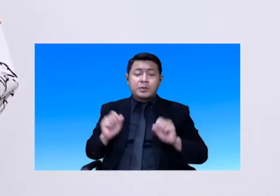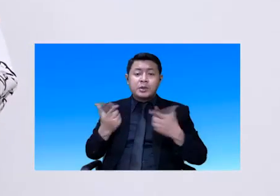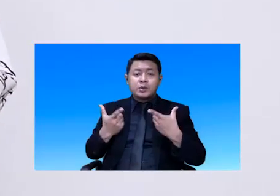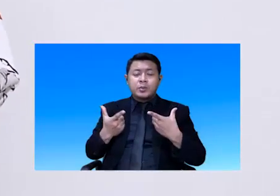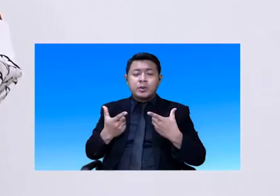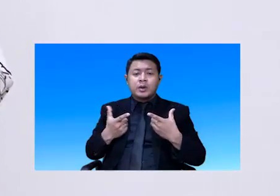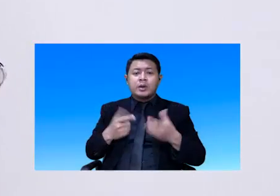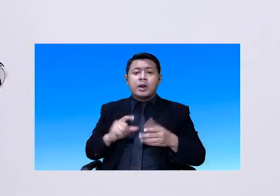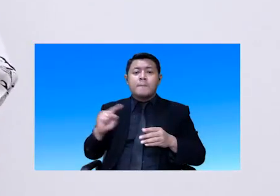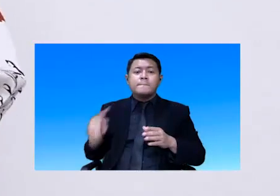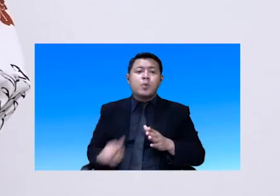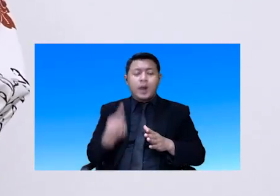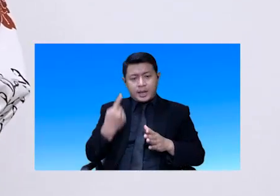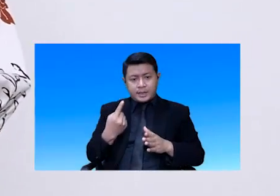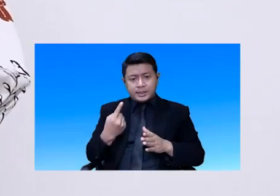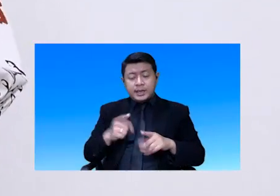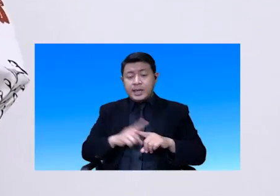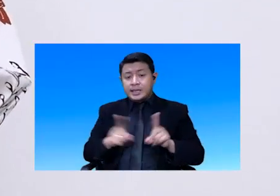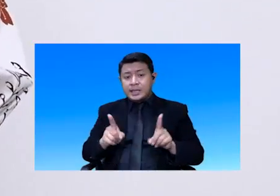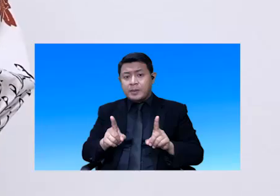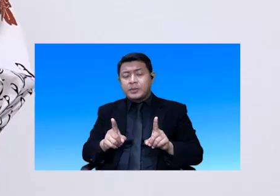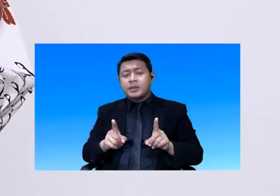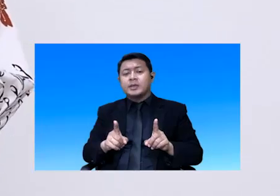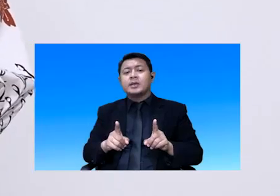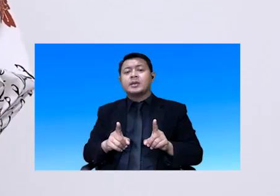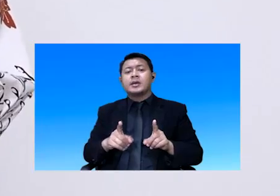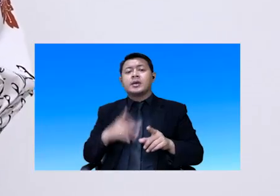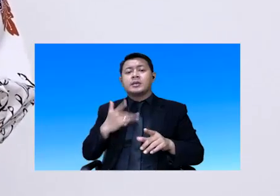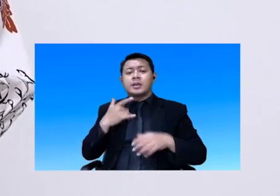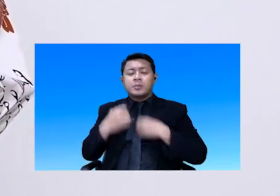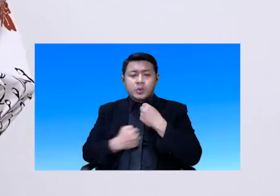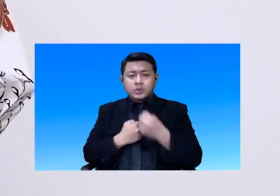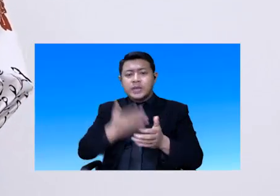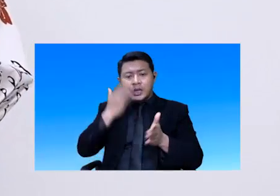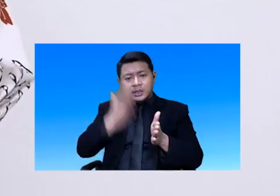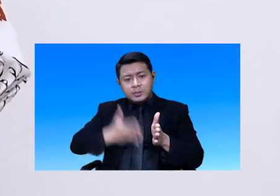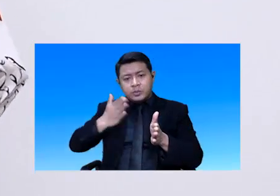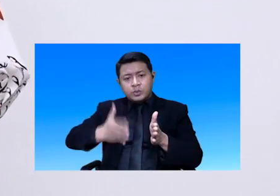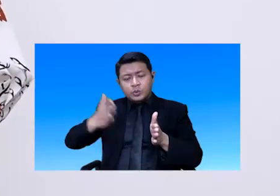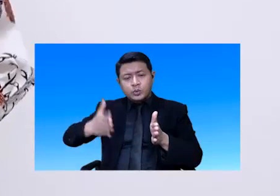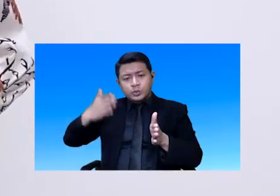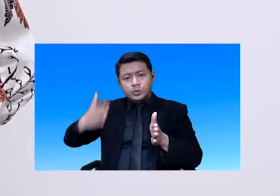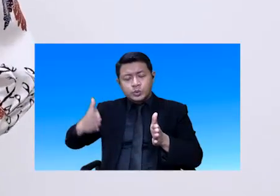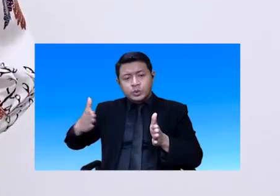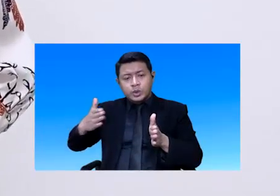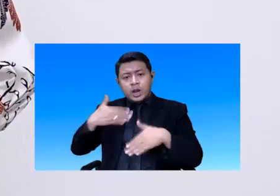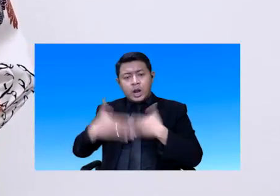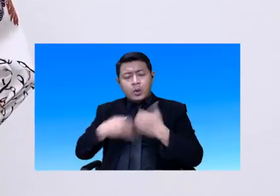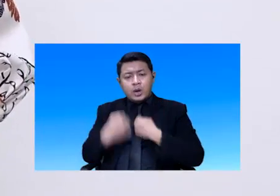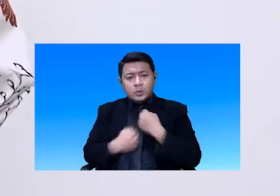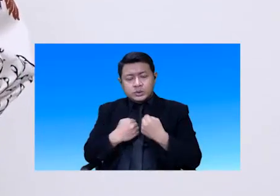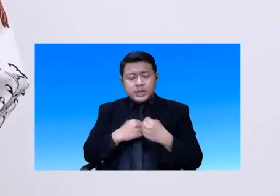sesuatu. Namun tidak kalah berat, yaitu berusaha tetap konsisten dan continue melakukan usaha dan pekerjaan